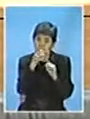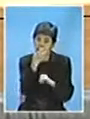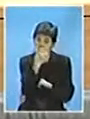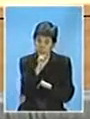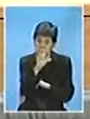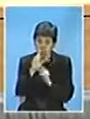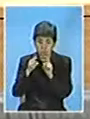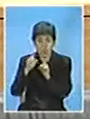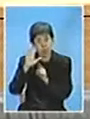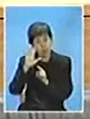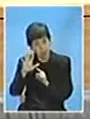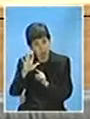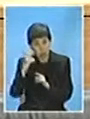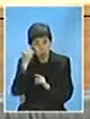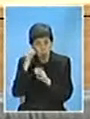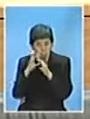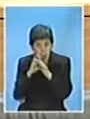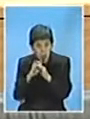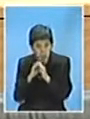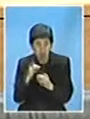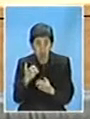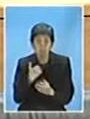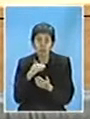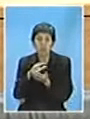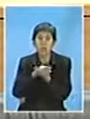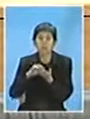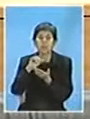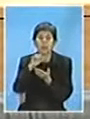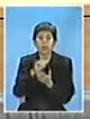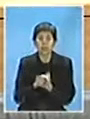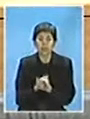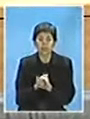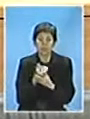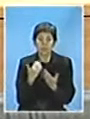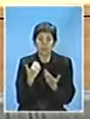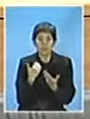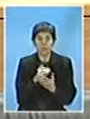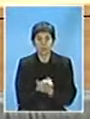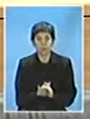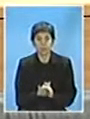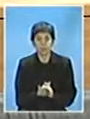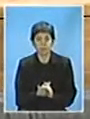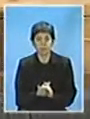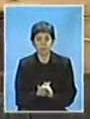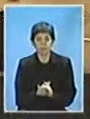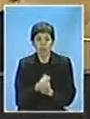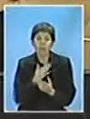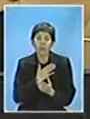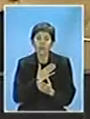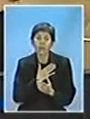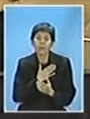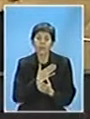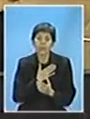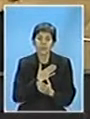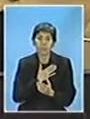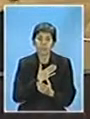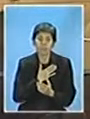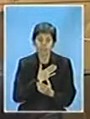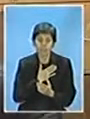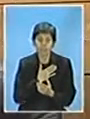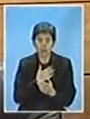ก็เป็นห่วงว่าสภาแพทย์แผนไทยเนี่ยจะไม่โตเท่าที่ควรเราจึงยกก